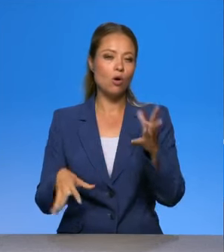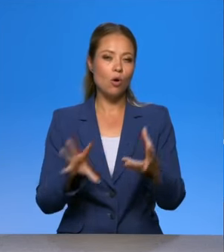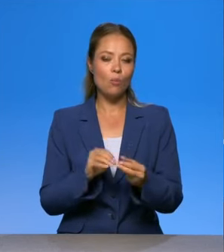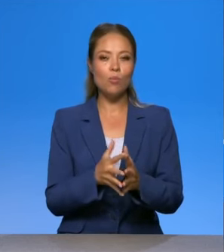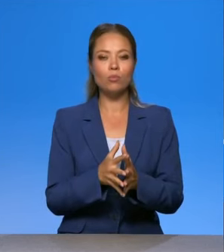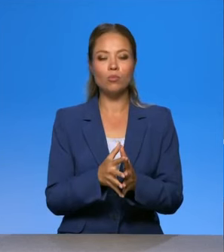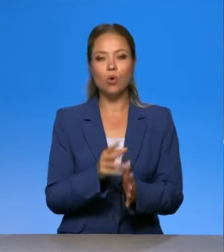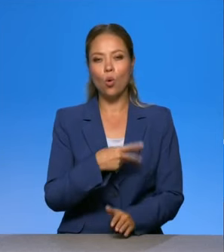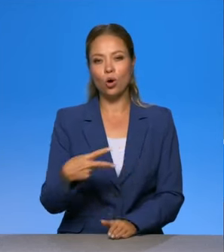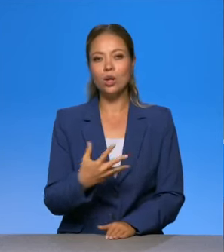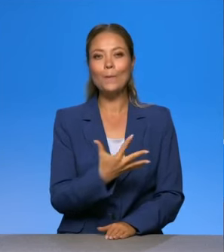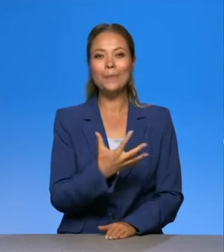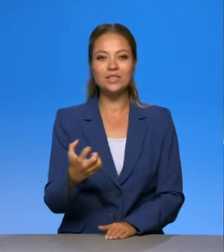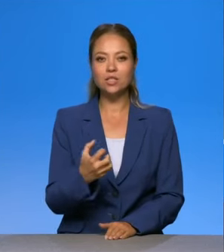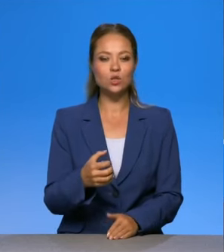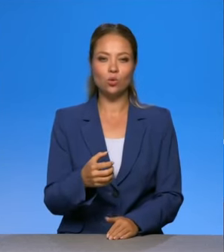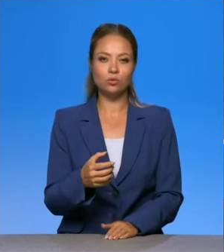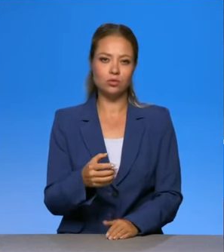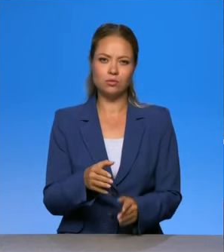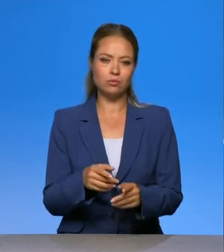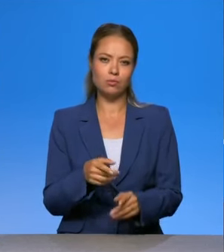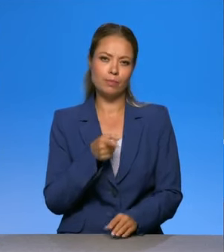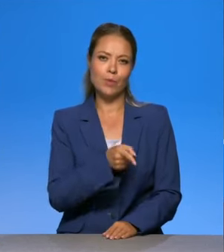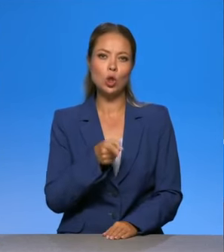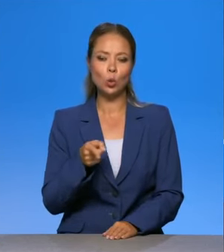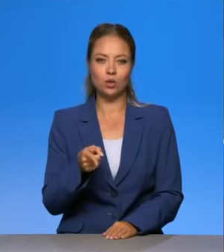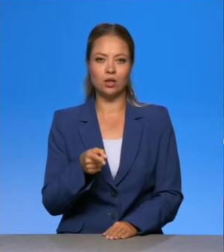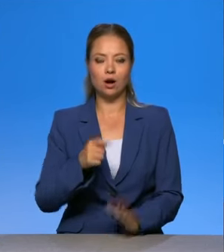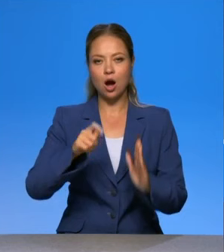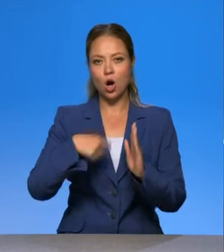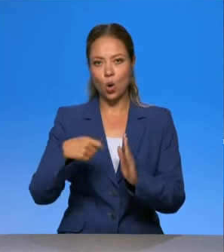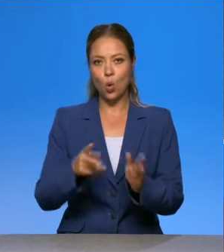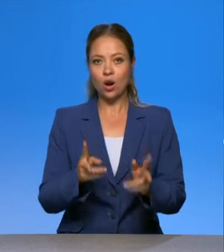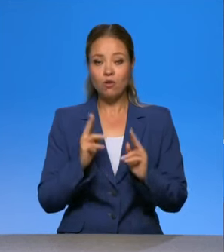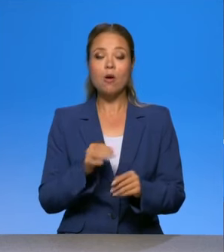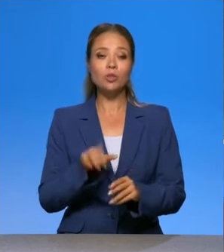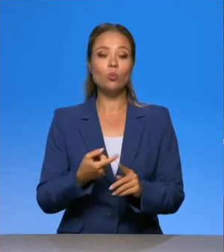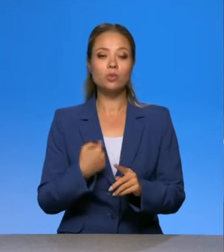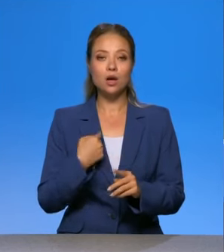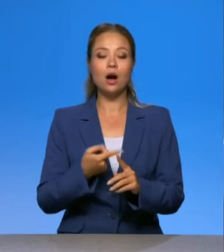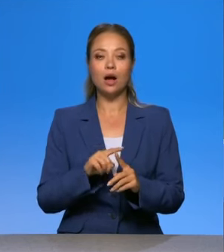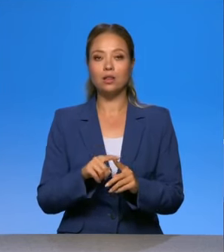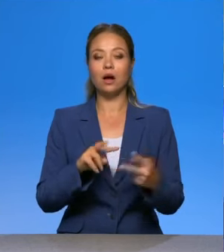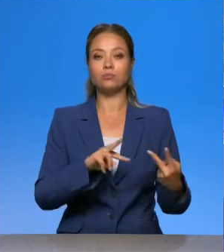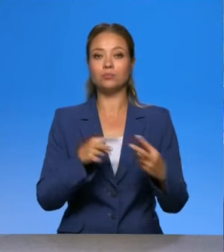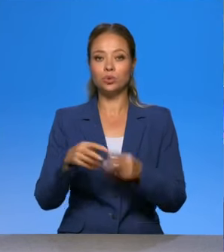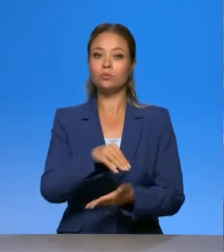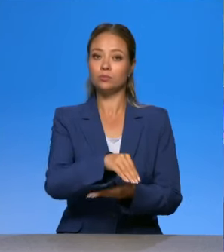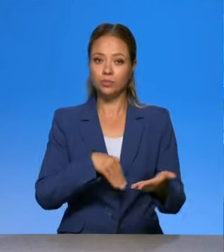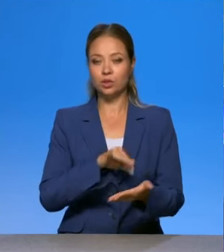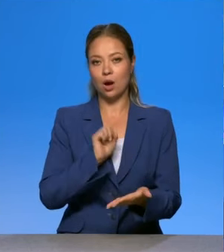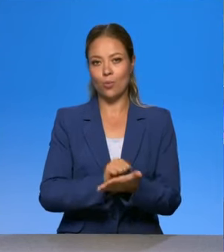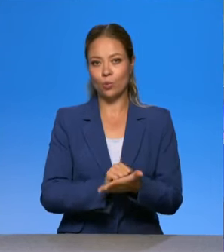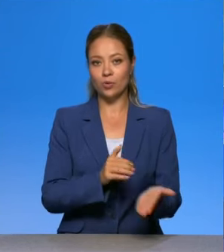500 таких небольших роликов, минутных, которые я в последующем расшифровал и опубликовал. Когда мы посмотрели,